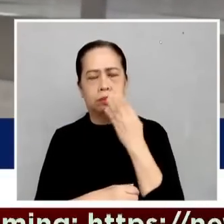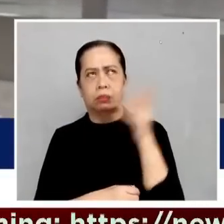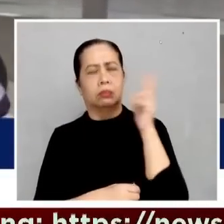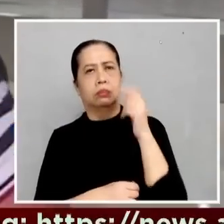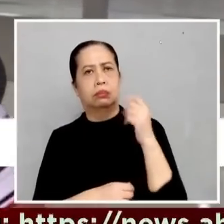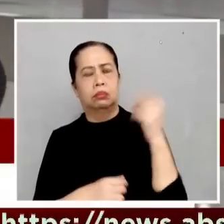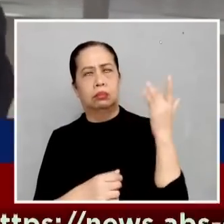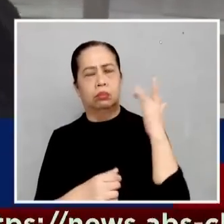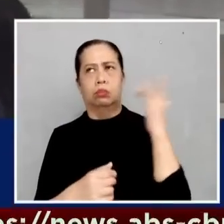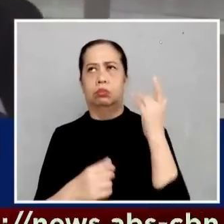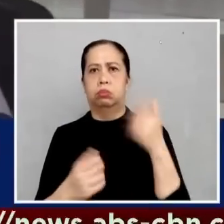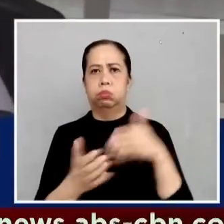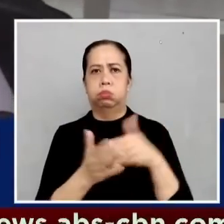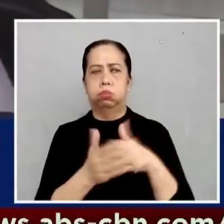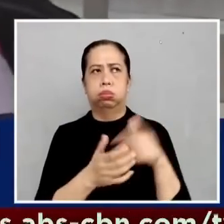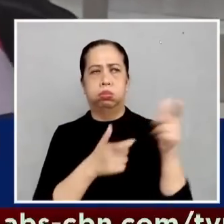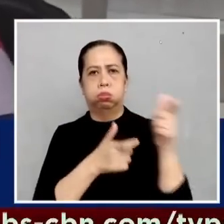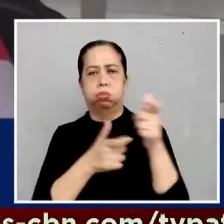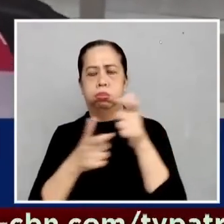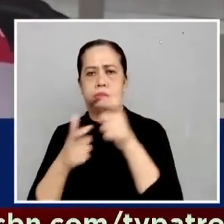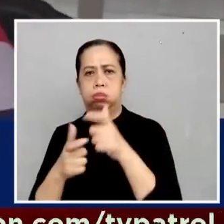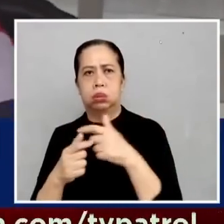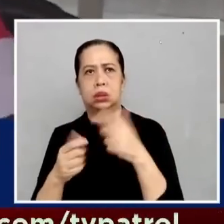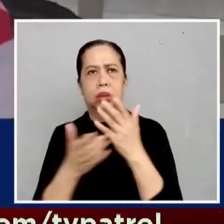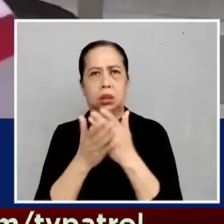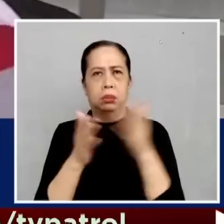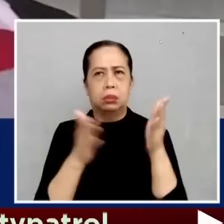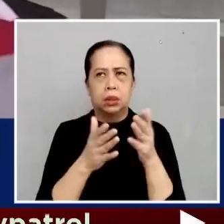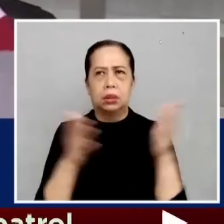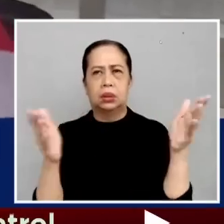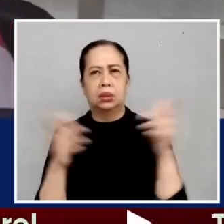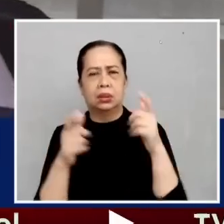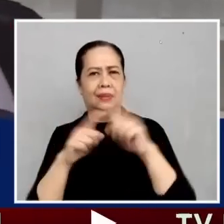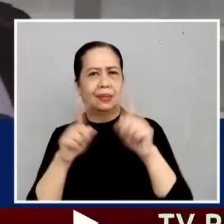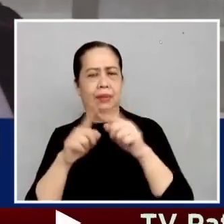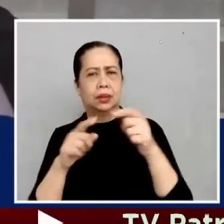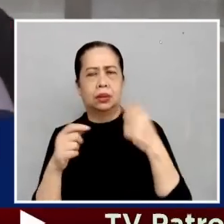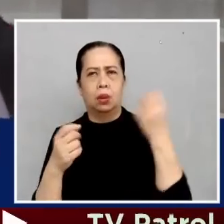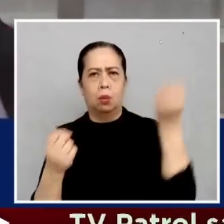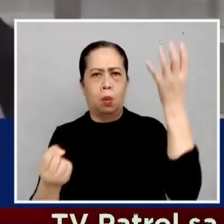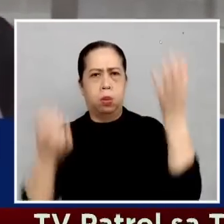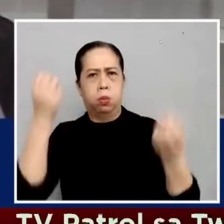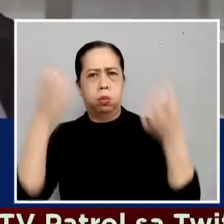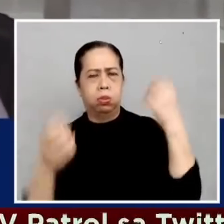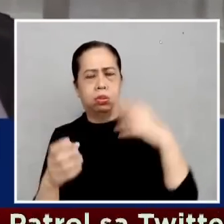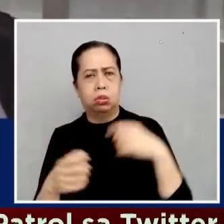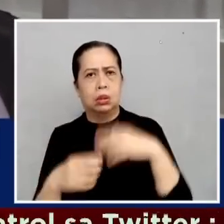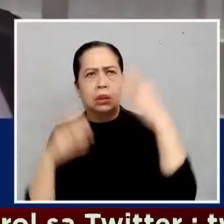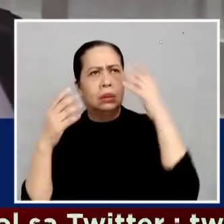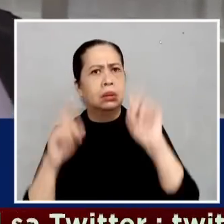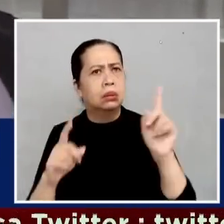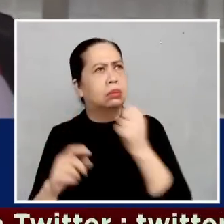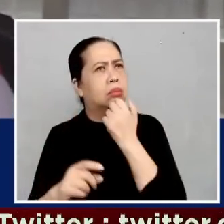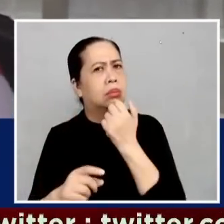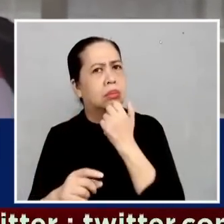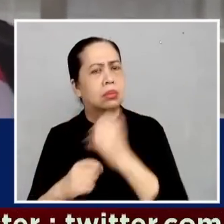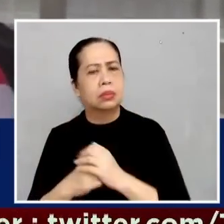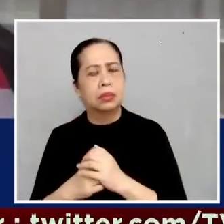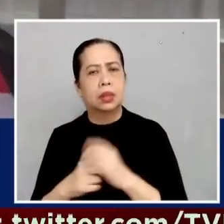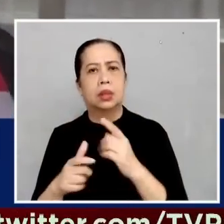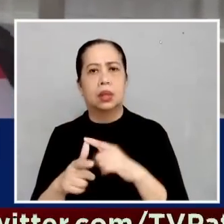na putok. Tapos sunod-sunod na yung mga maliliit, malalaki, halos putukan na talaga. Hindi namin alam kung ano. Tapos